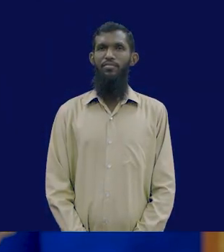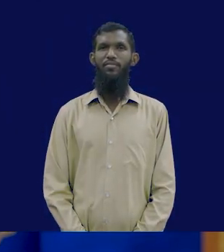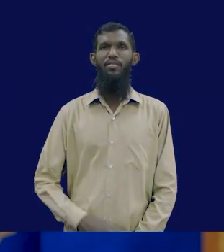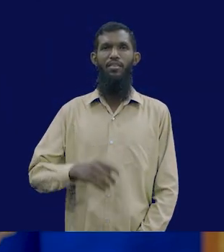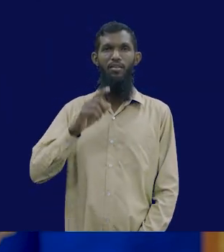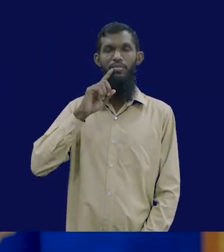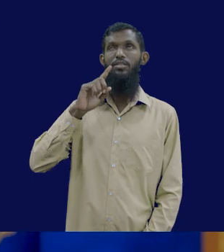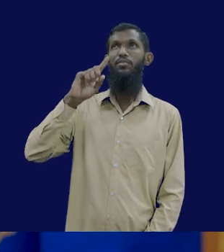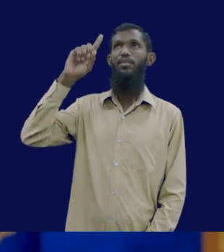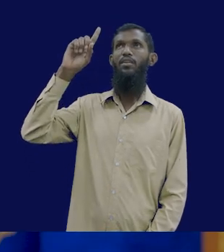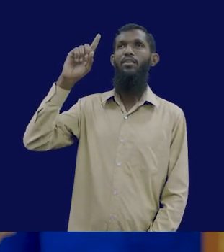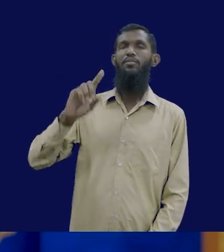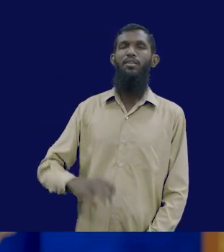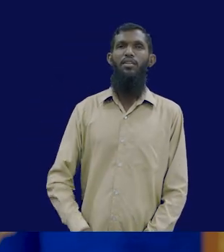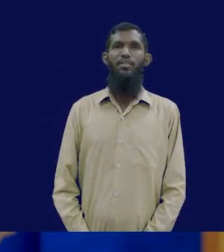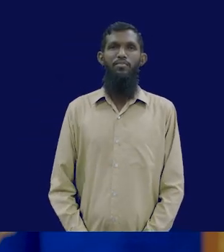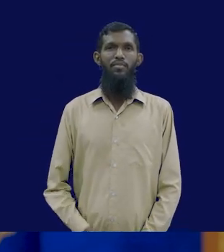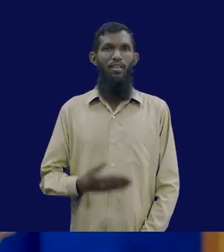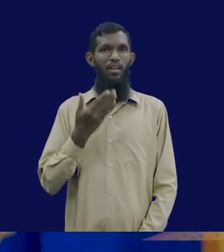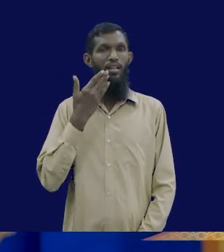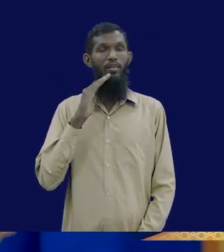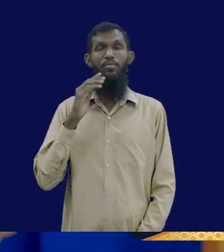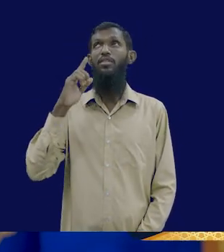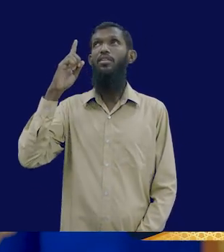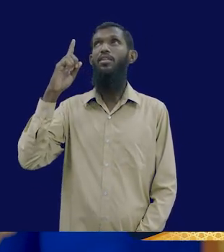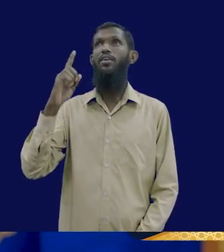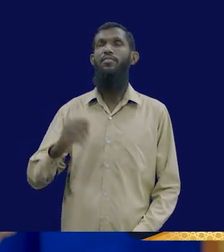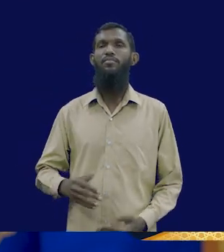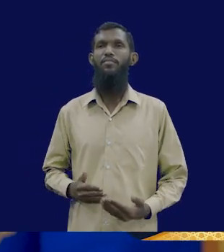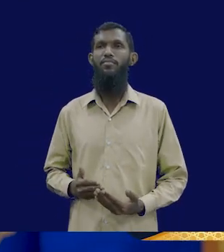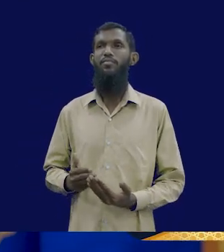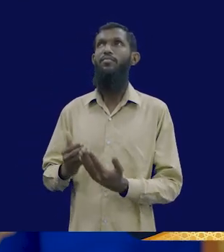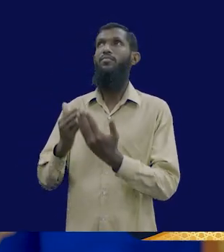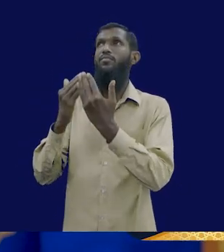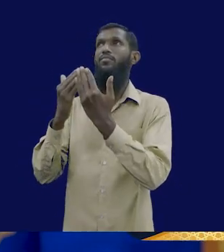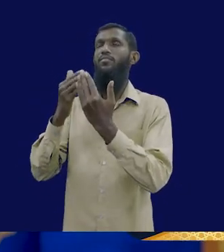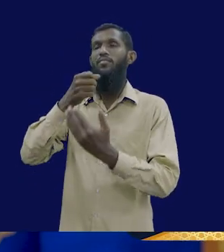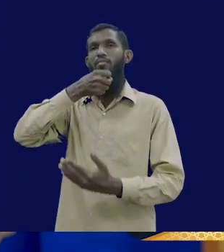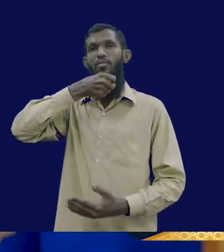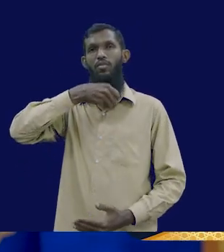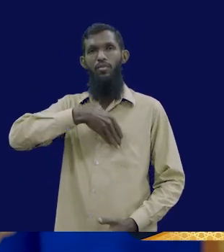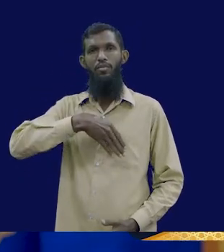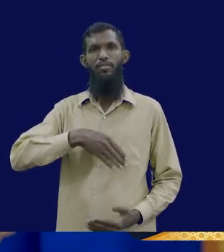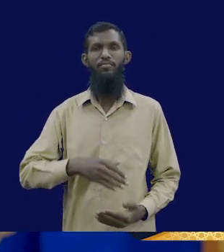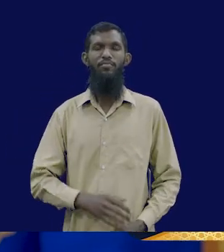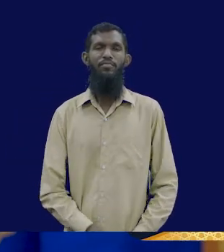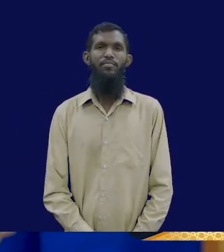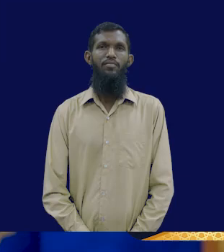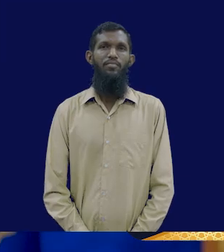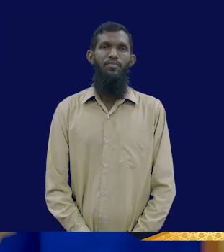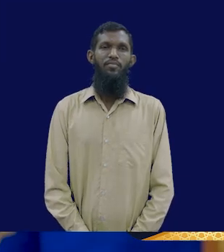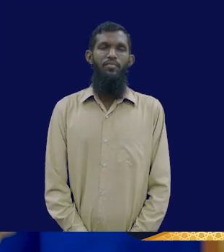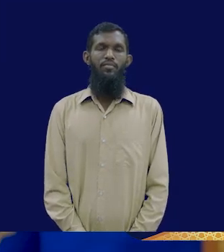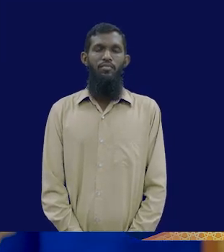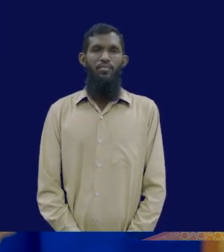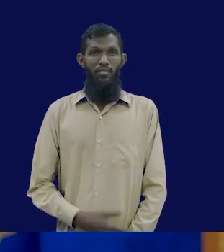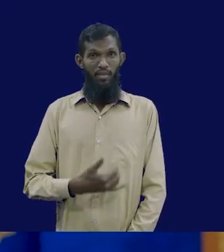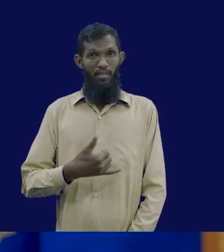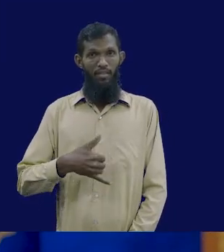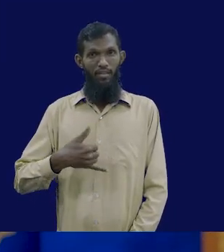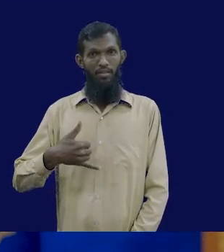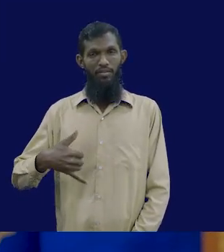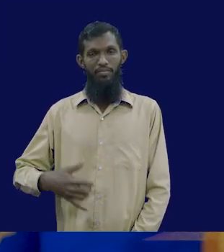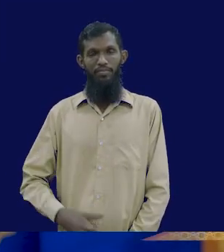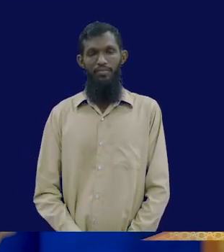بسم الله الرحمن الرحيم الحمد لله رب العالمين وأصلي وأسلم على سيد الأولين والآخرين